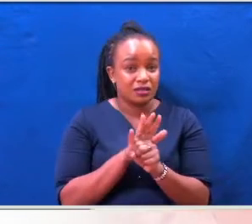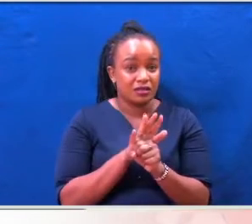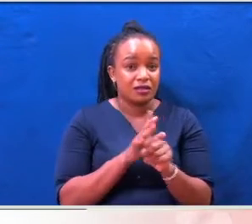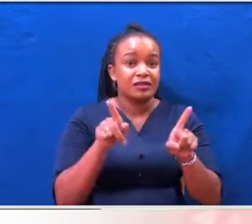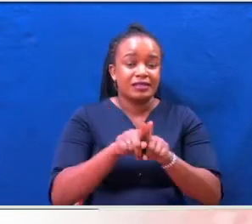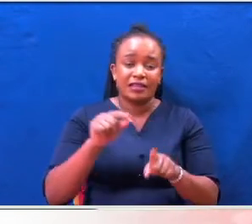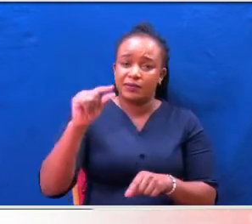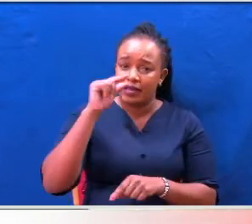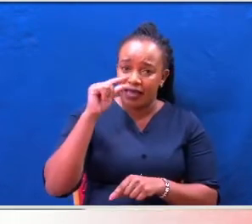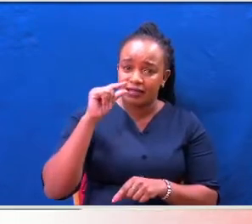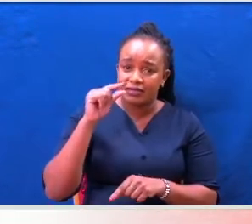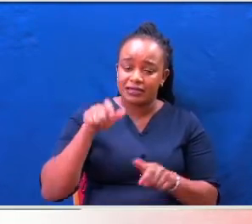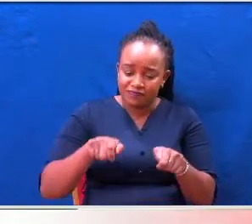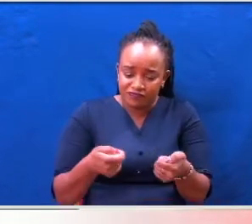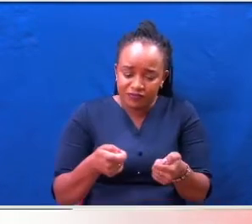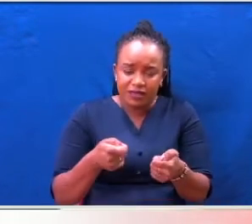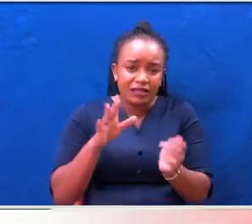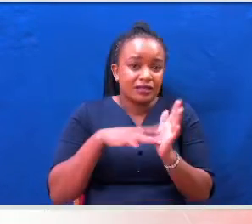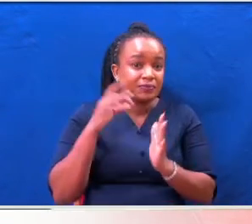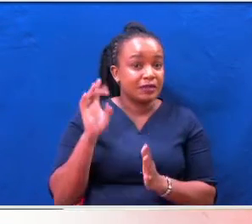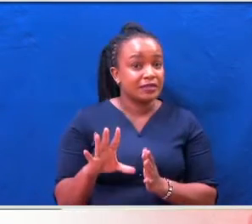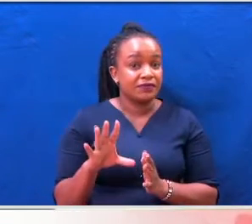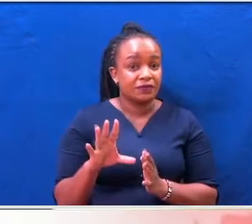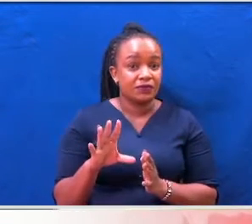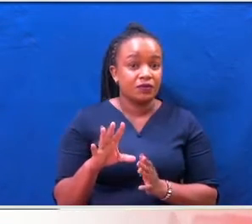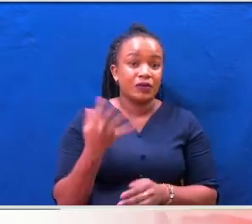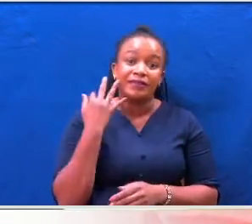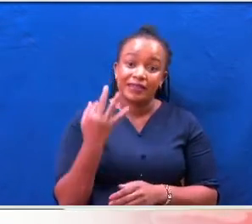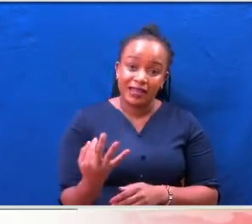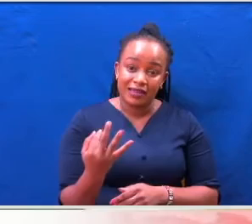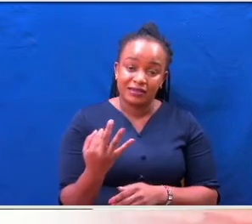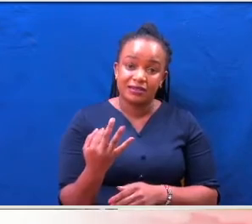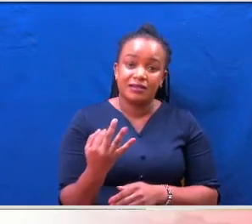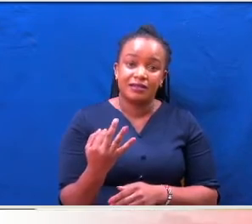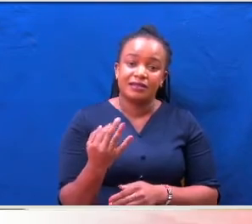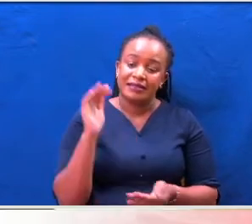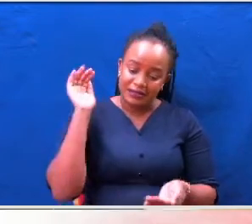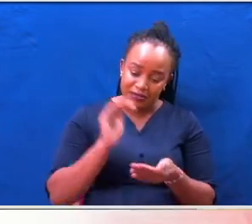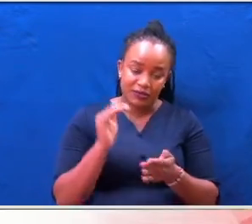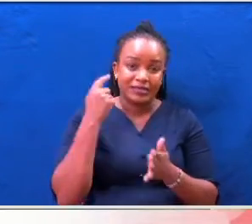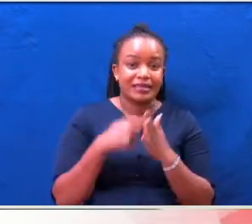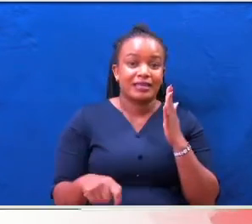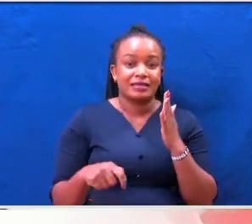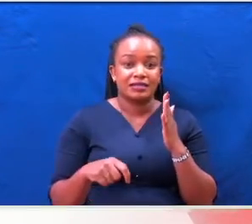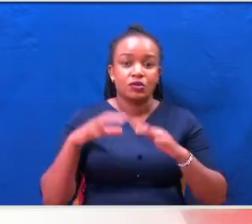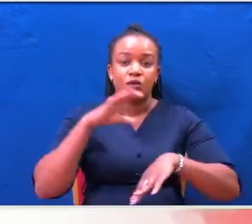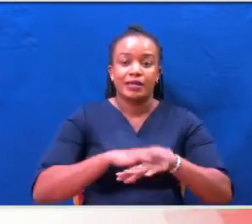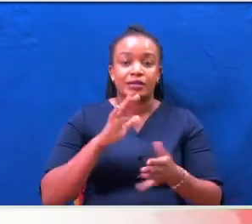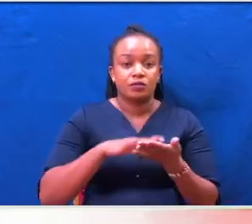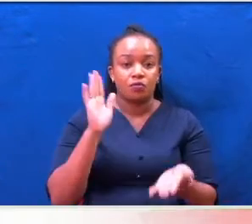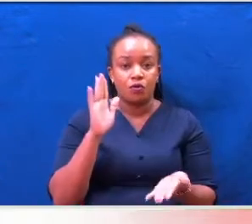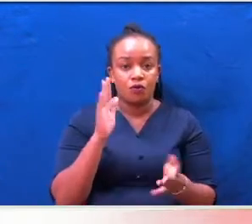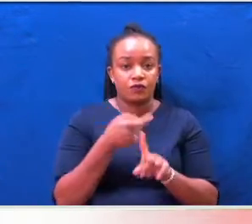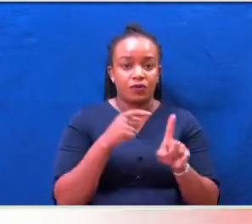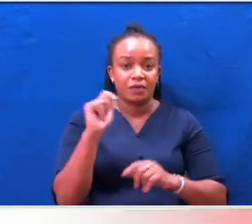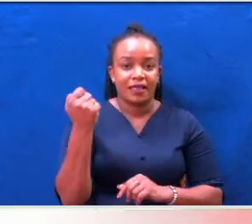gasi imepanda na 300. Akina mama, si mnajua mnatumia gasi. Punguza hiyo tax, utaokota zaidi mingi kwa